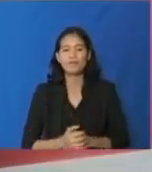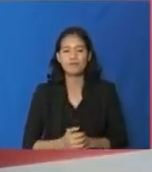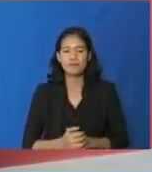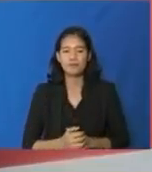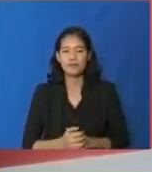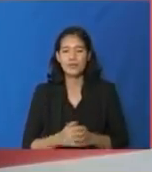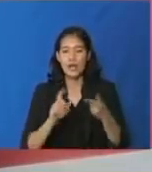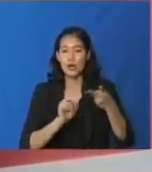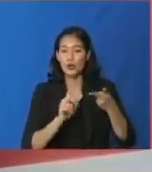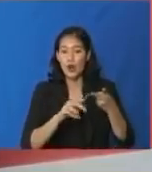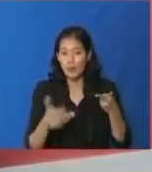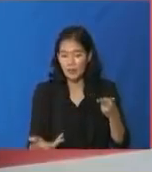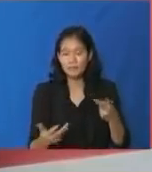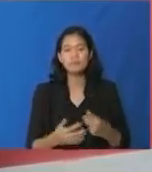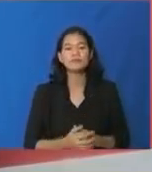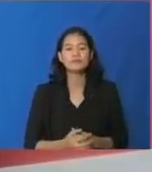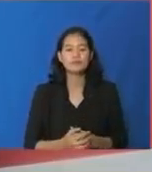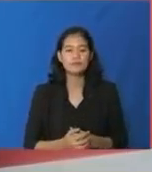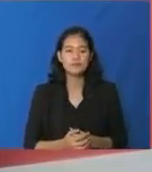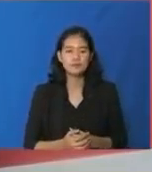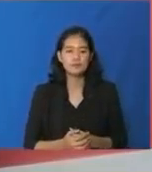yang kedua juga